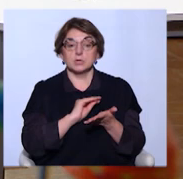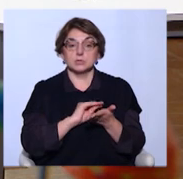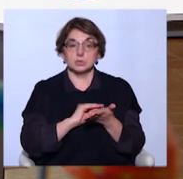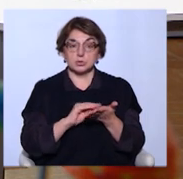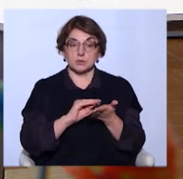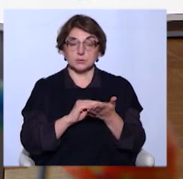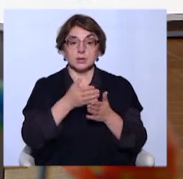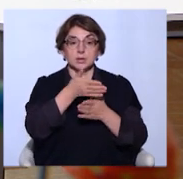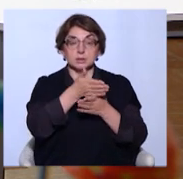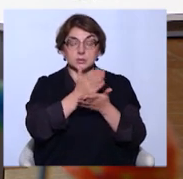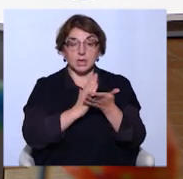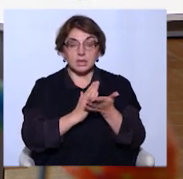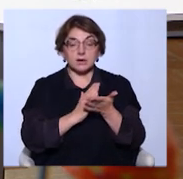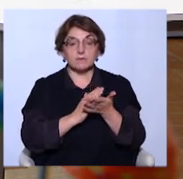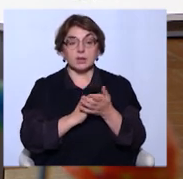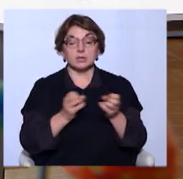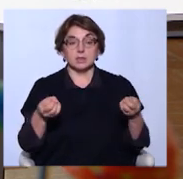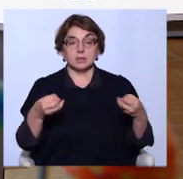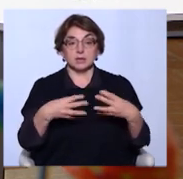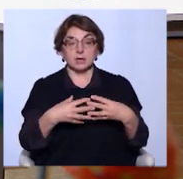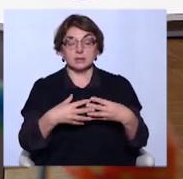ჩავწეროთ ნახევარ რეაქციები.